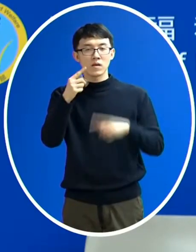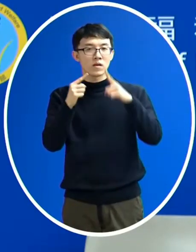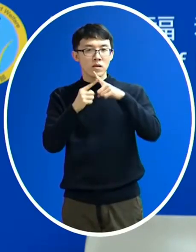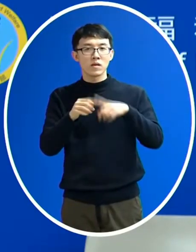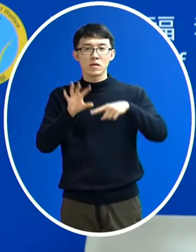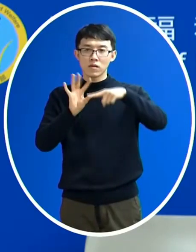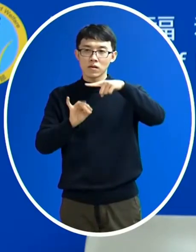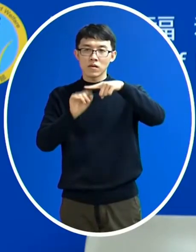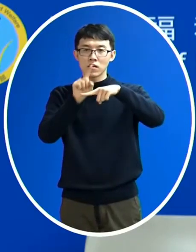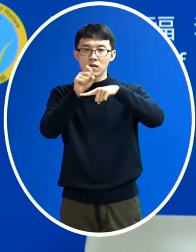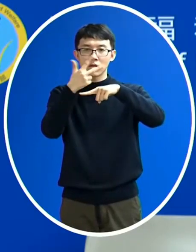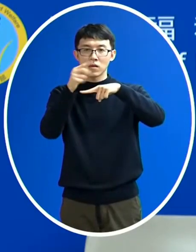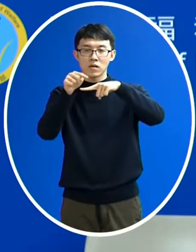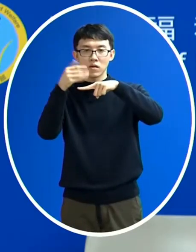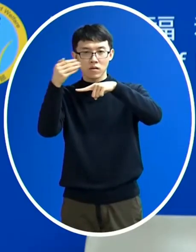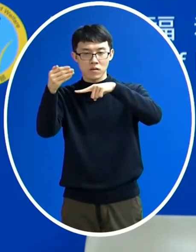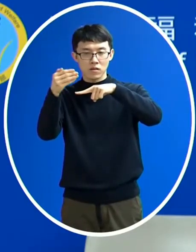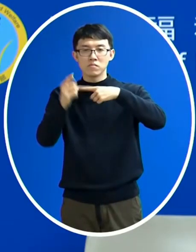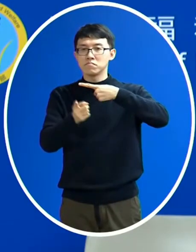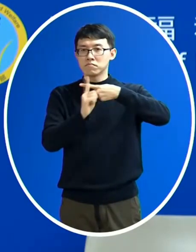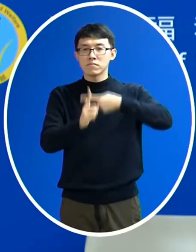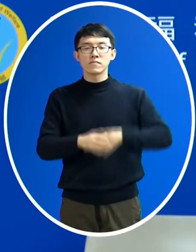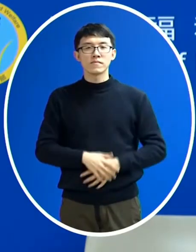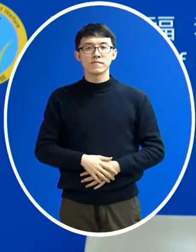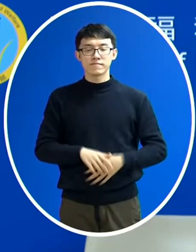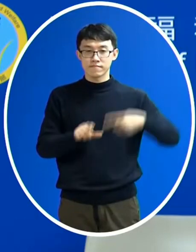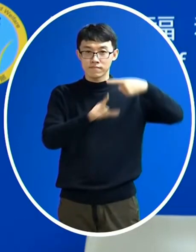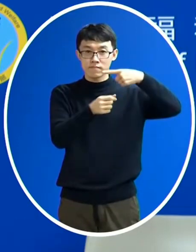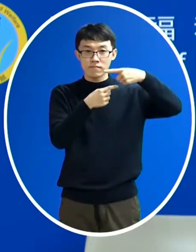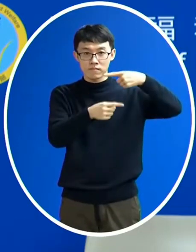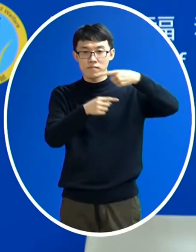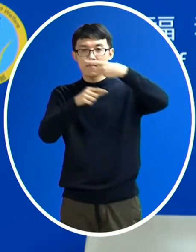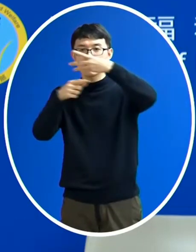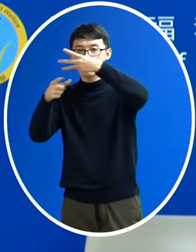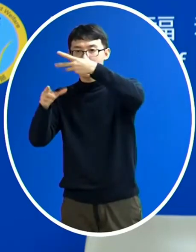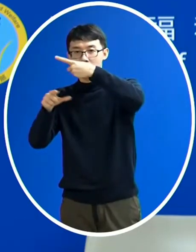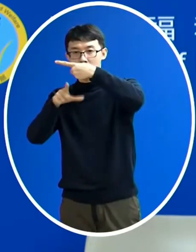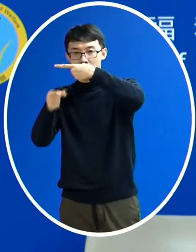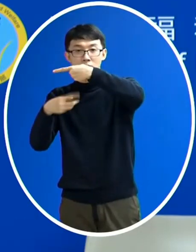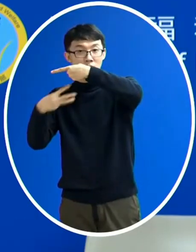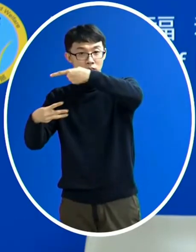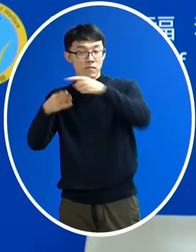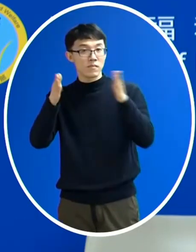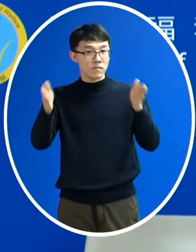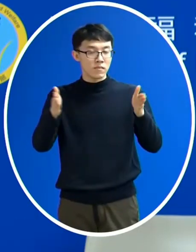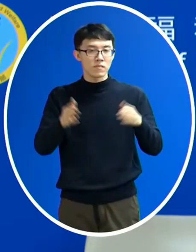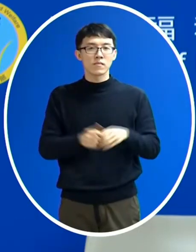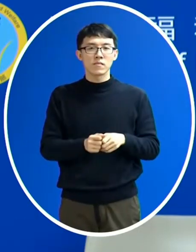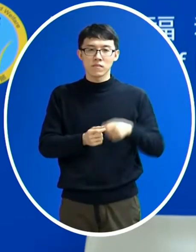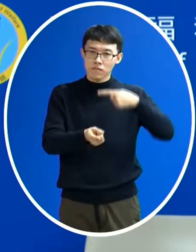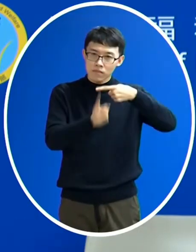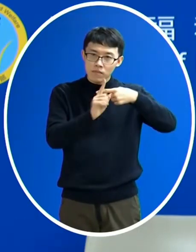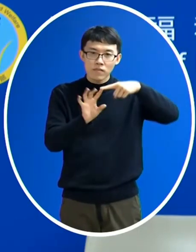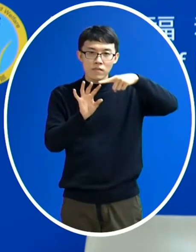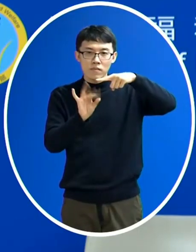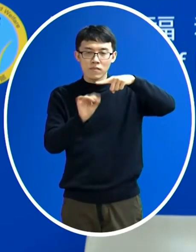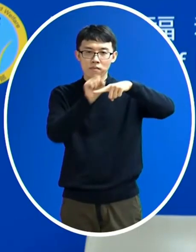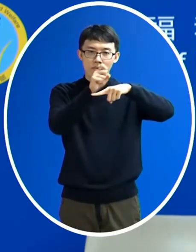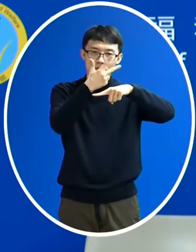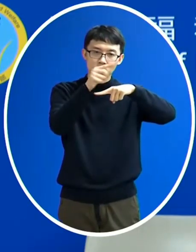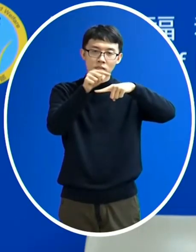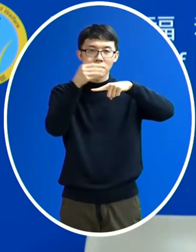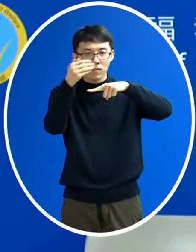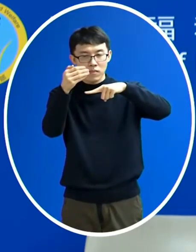是 17.9%， 所以从1月1号到1月3号目前阳性率是介于